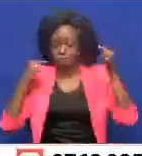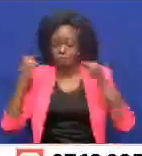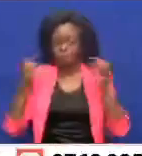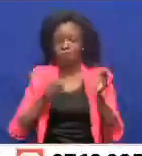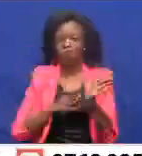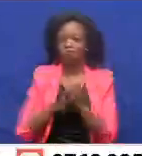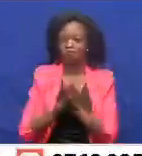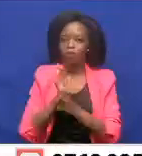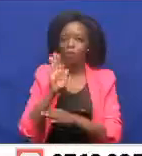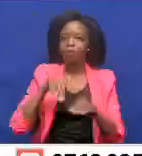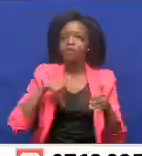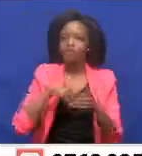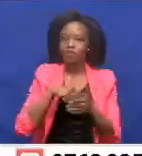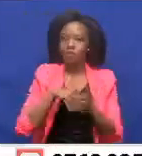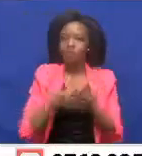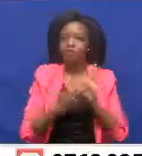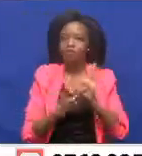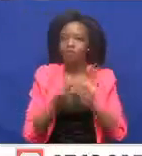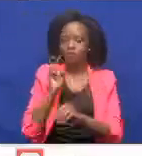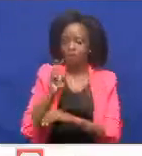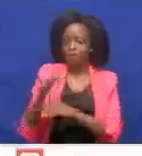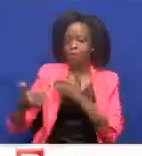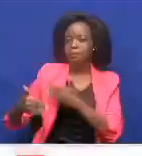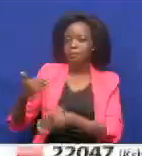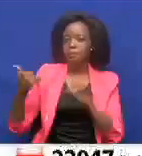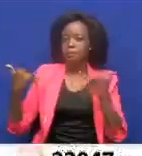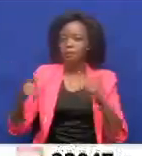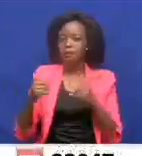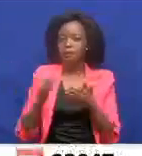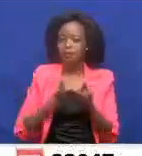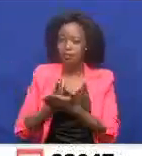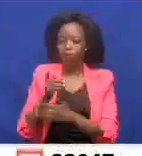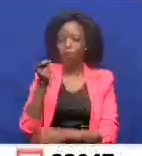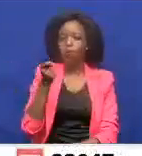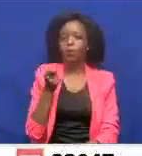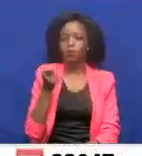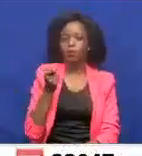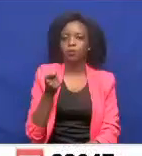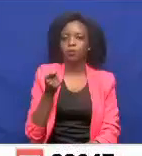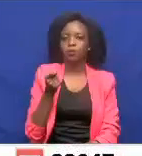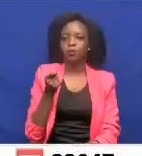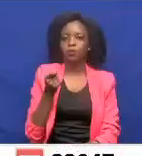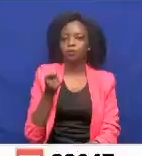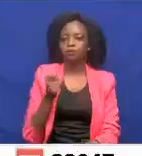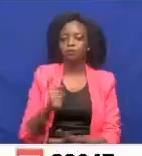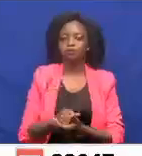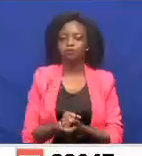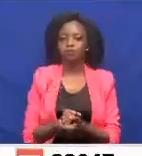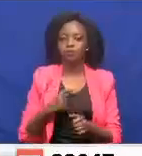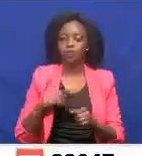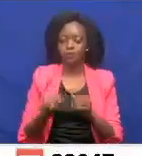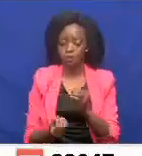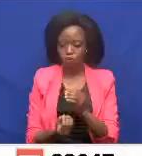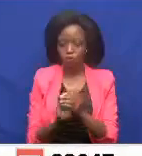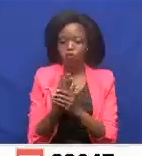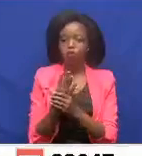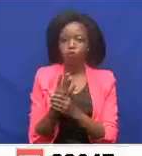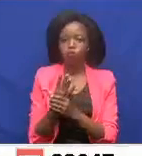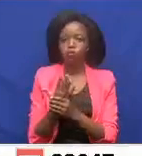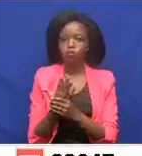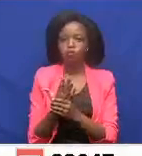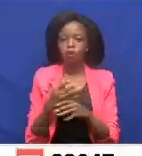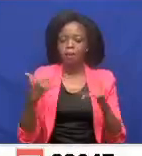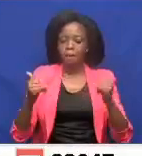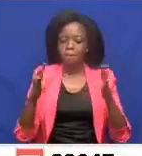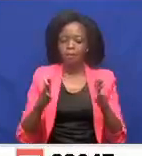passion for football grew from watching his older neighbors play over the window in an adjacent dusty pitch. Tukigrow kulikuwa na wale